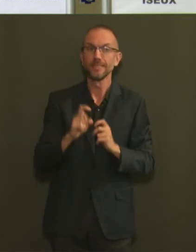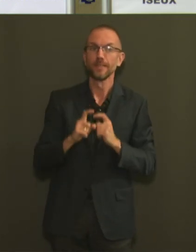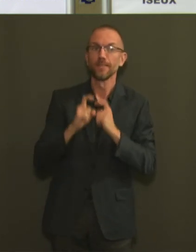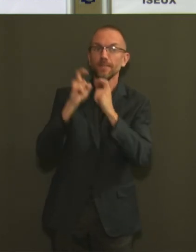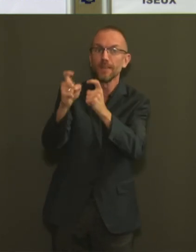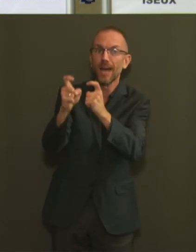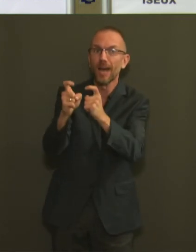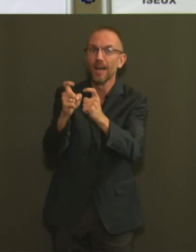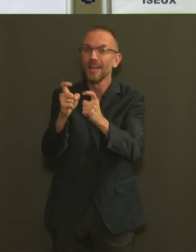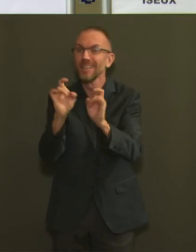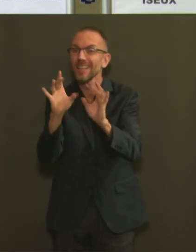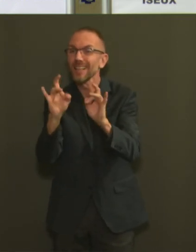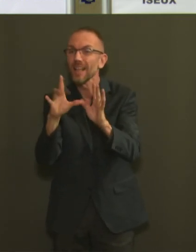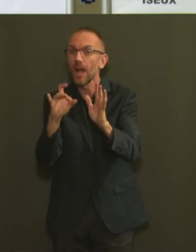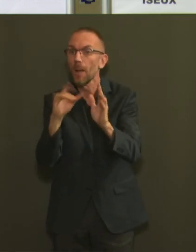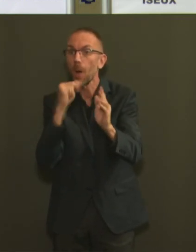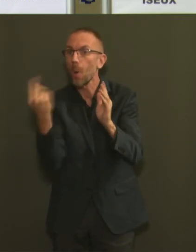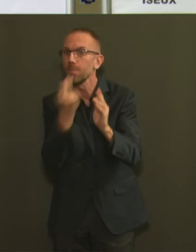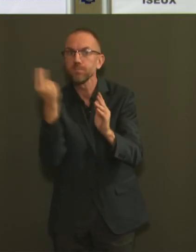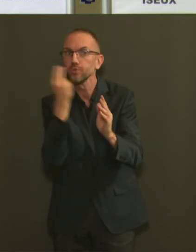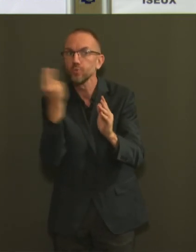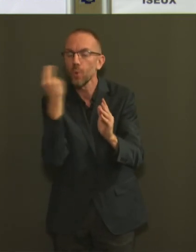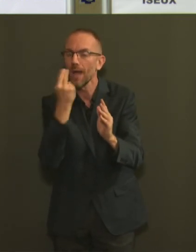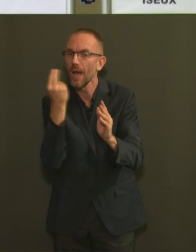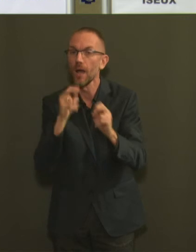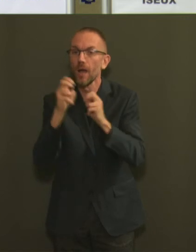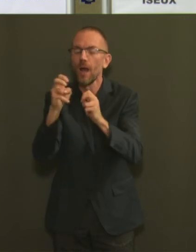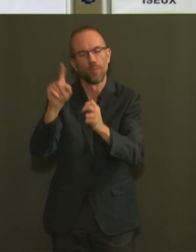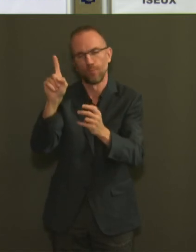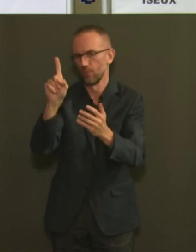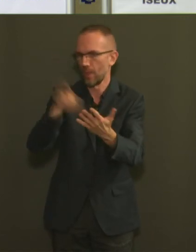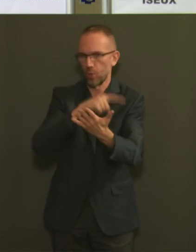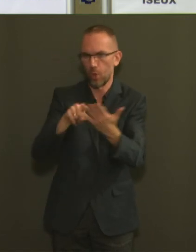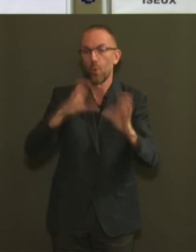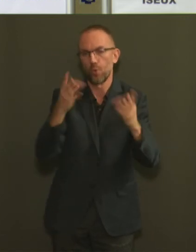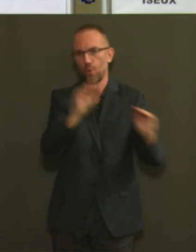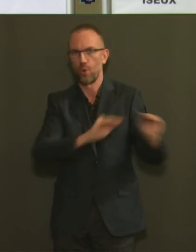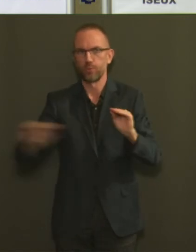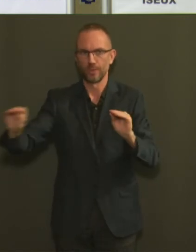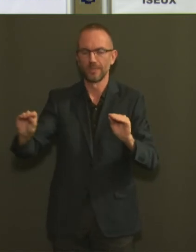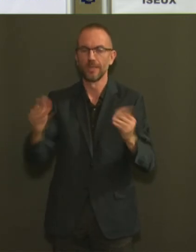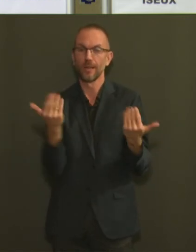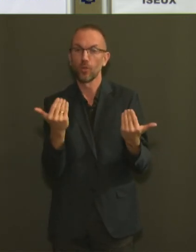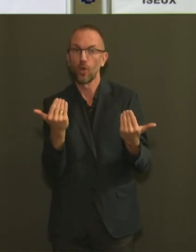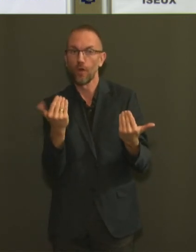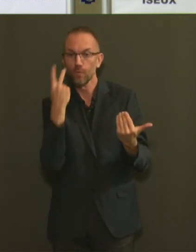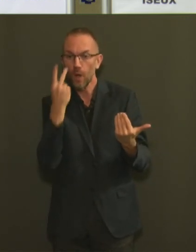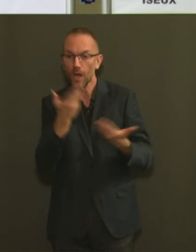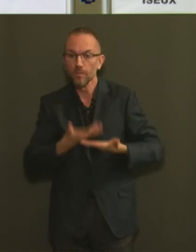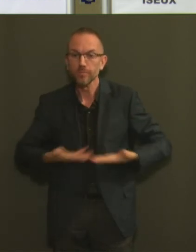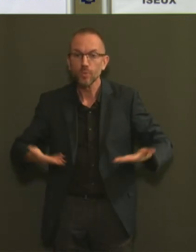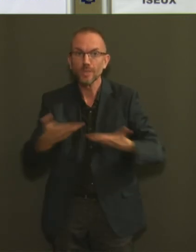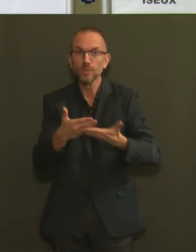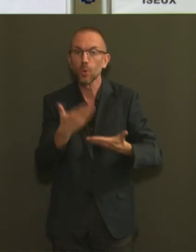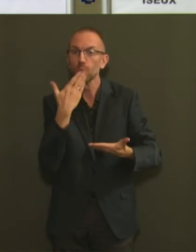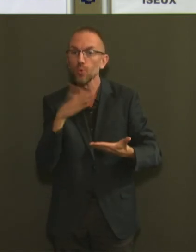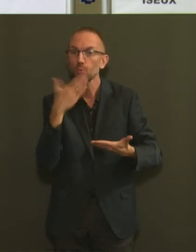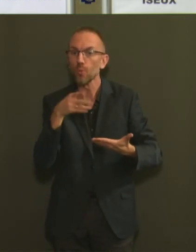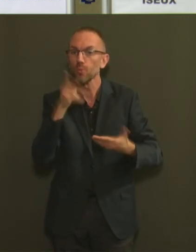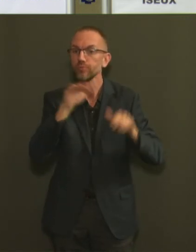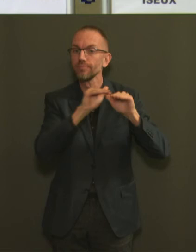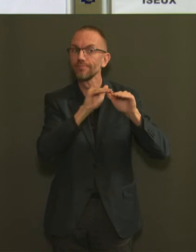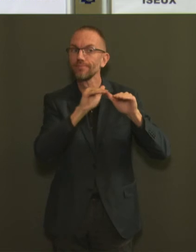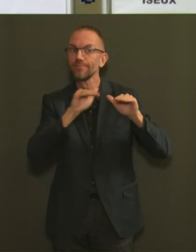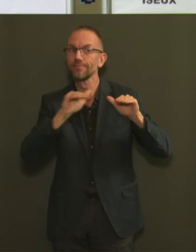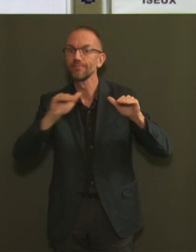période plus stable pour vous rendre à l'étranger par mesure de précaution tous les voyages passagers